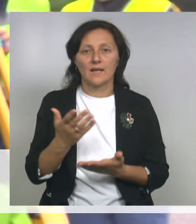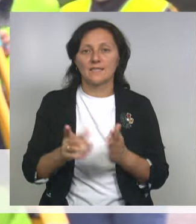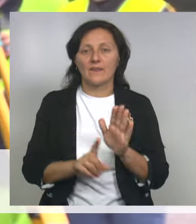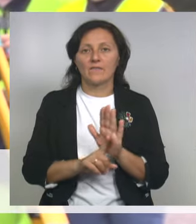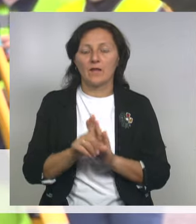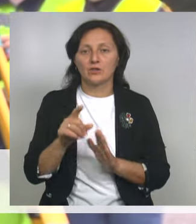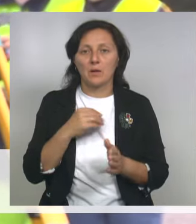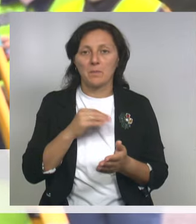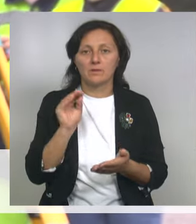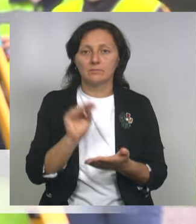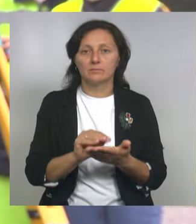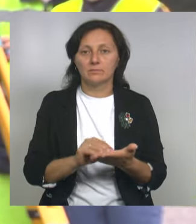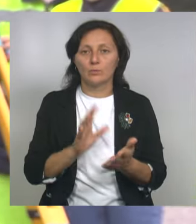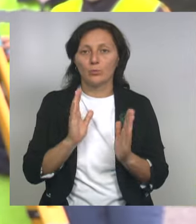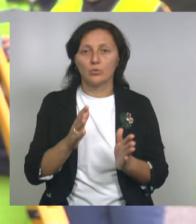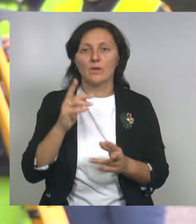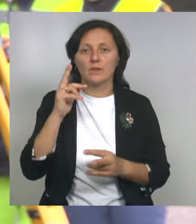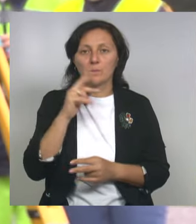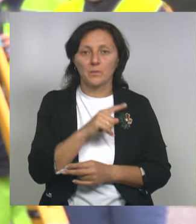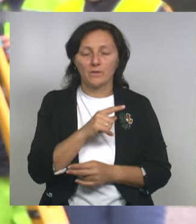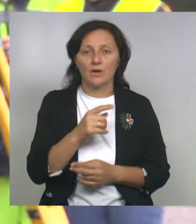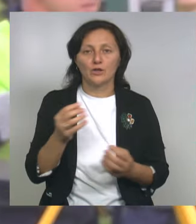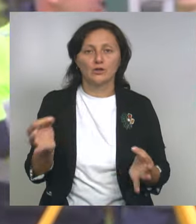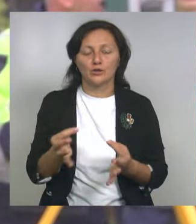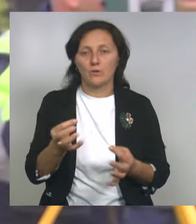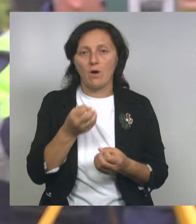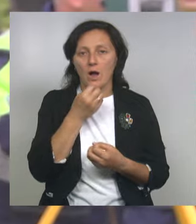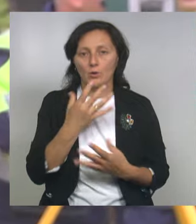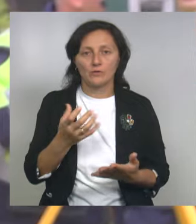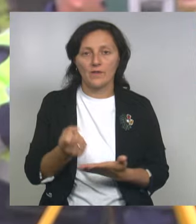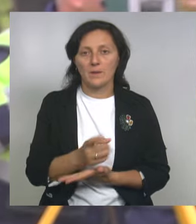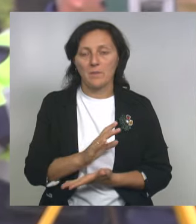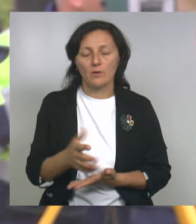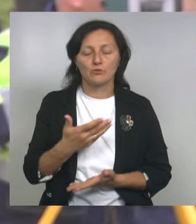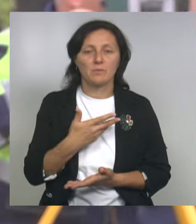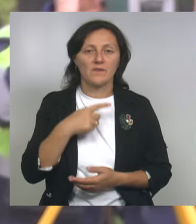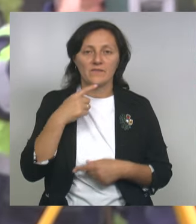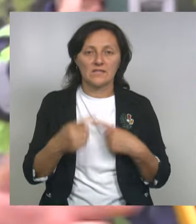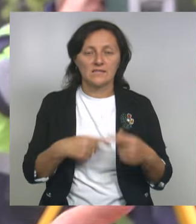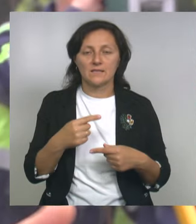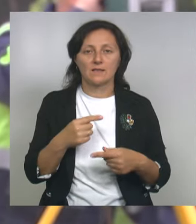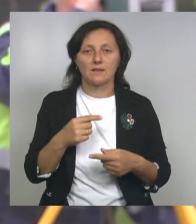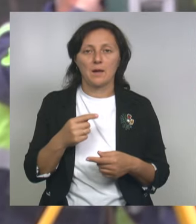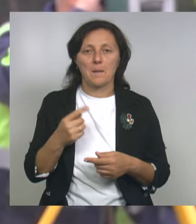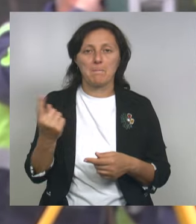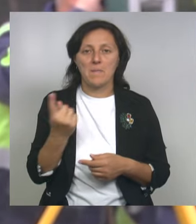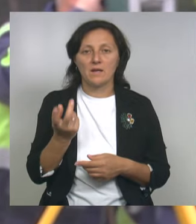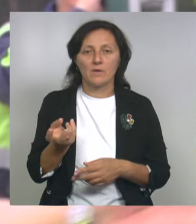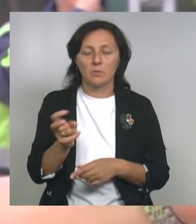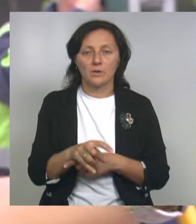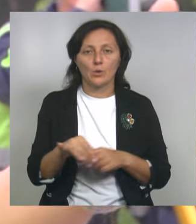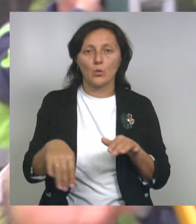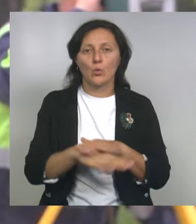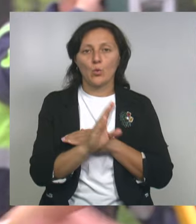заложим неправильную информацию, то ничего хорошего не получится. Мы всегда заходим самые первые и уходим самые последние, потому